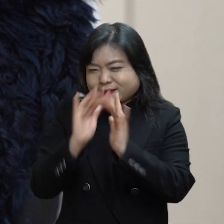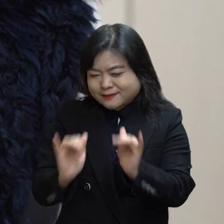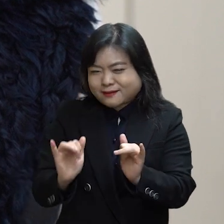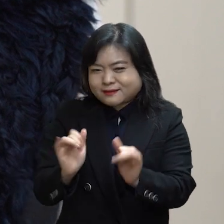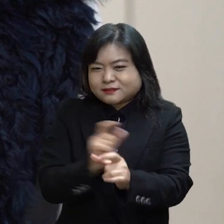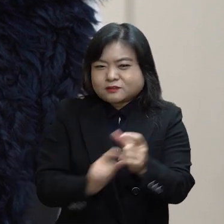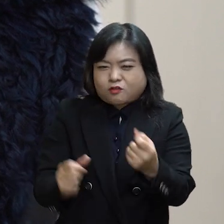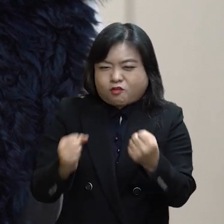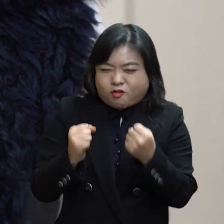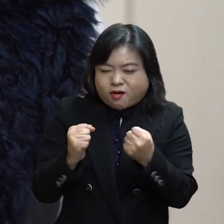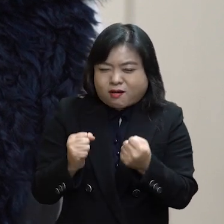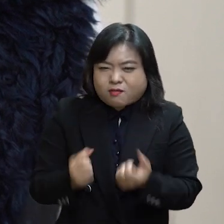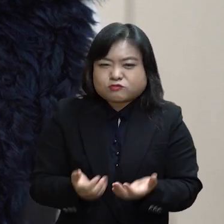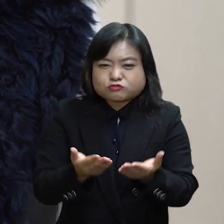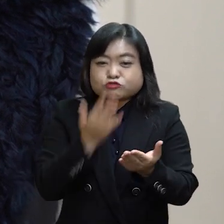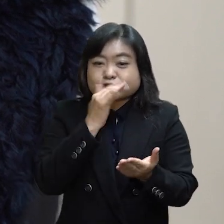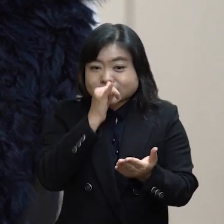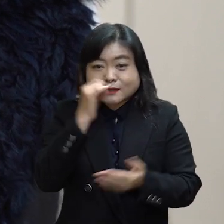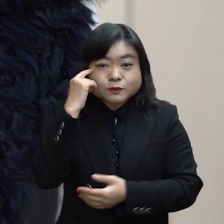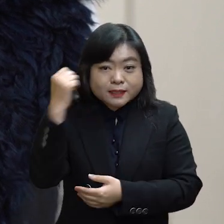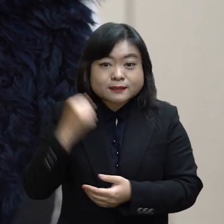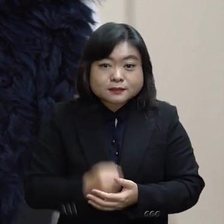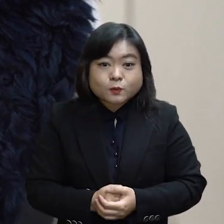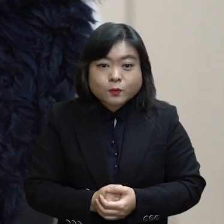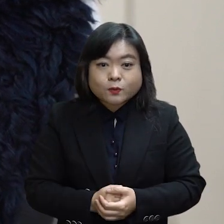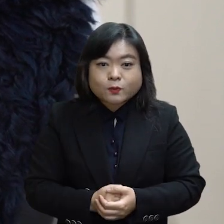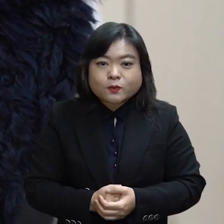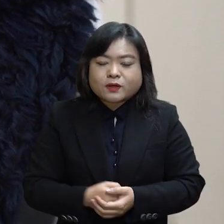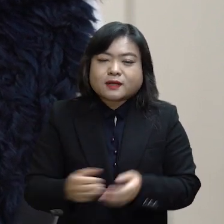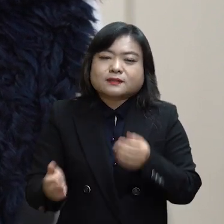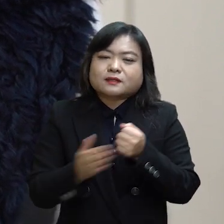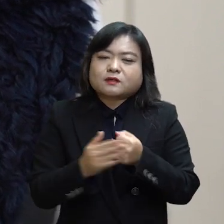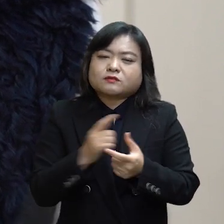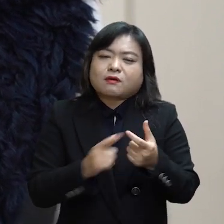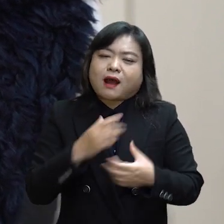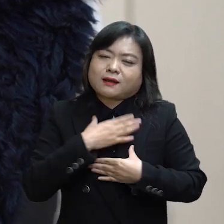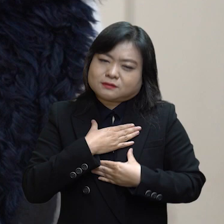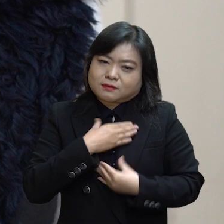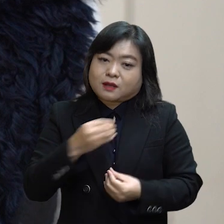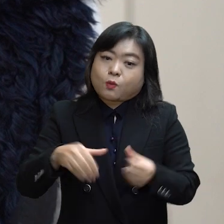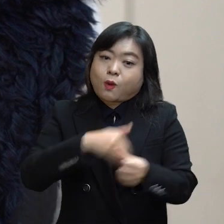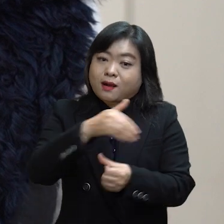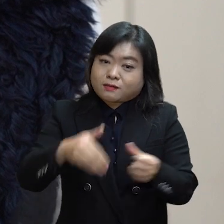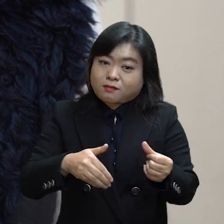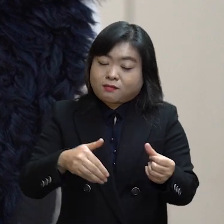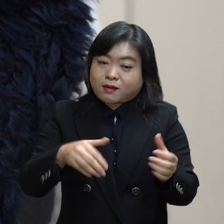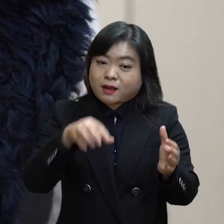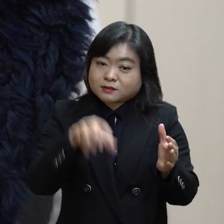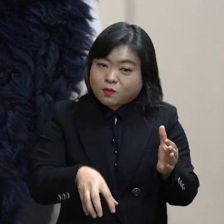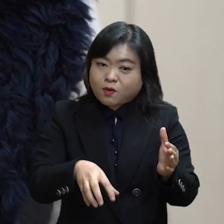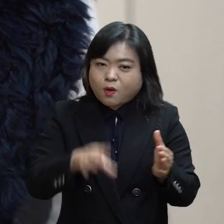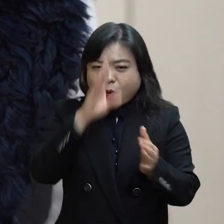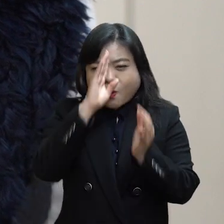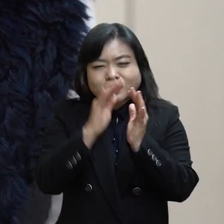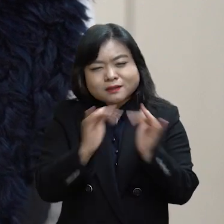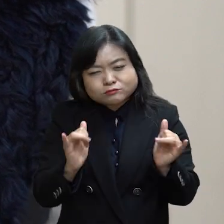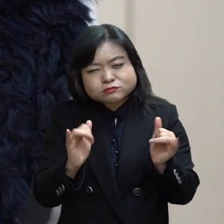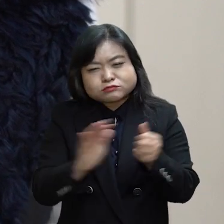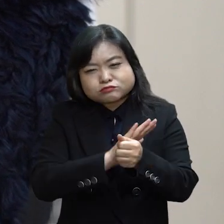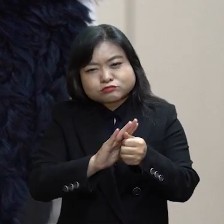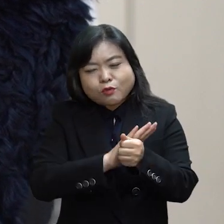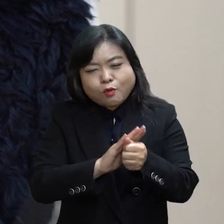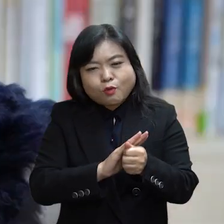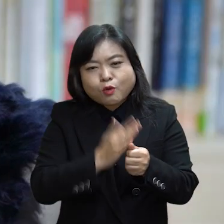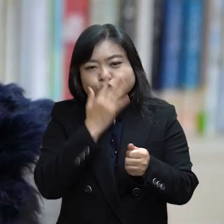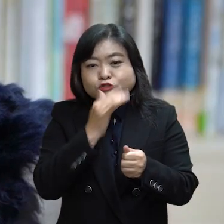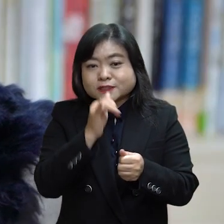환자분들도 더 건강해질 수 있다는 생각이 들고 그래서 좀 더 안전한 환경에서 이렇게 환자분들을 좀 돌볼 수